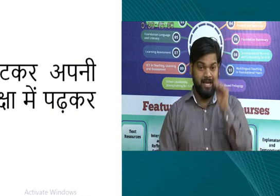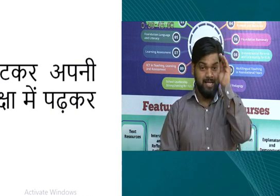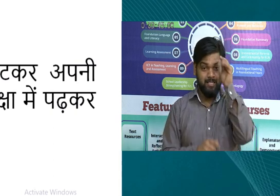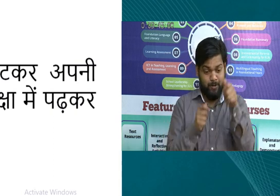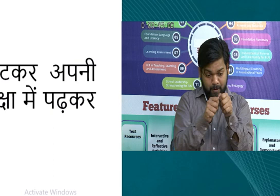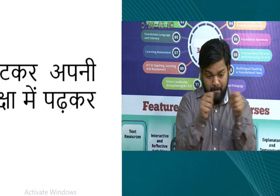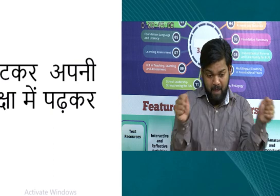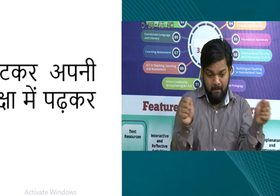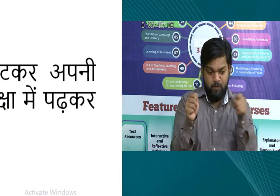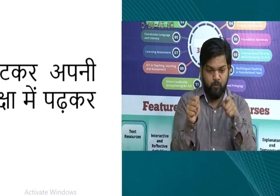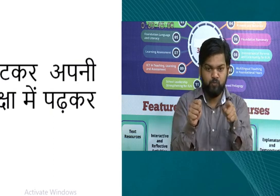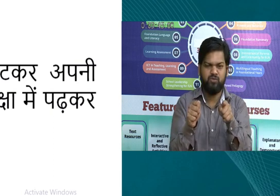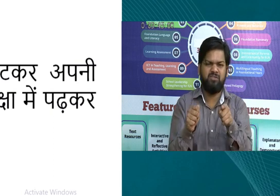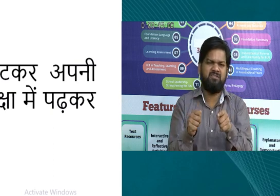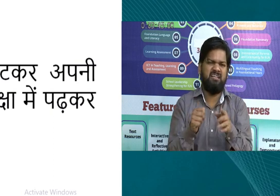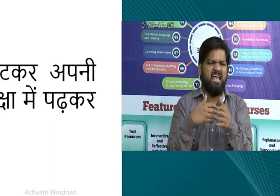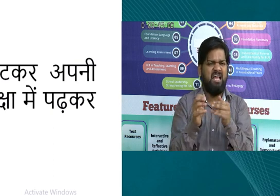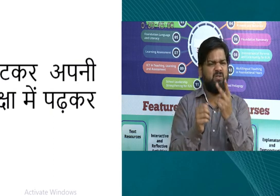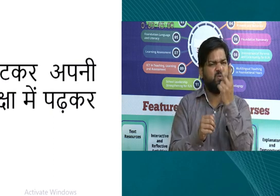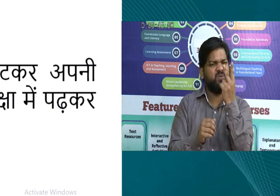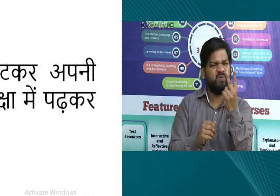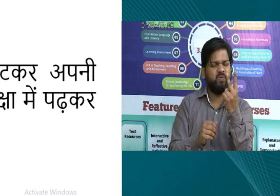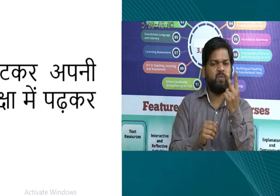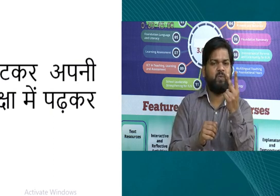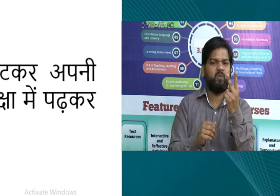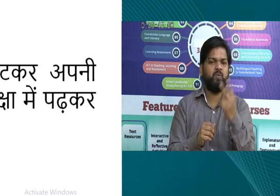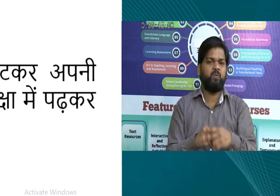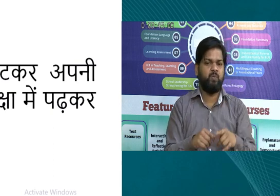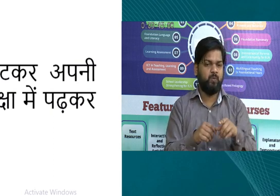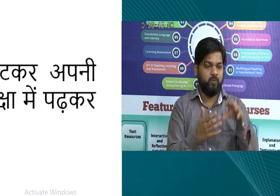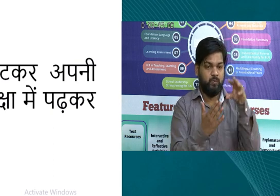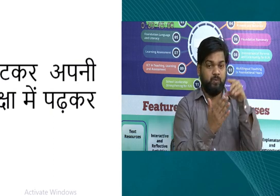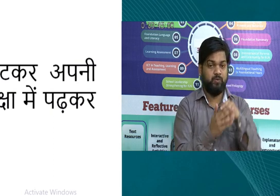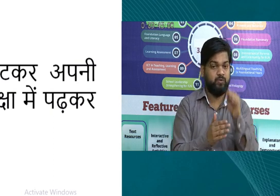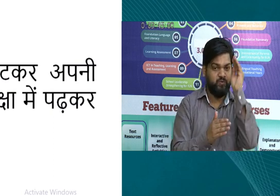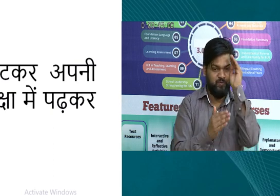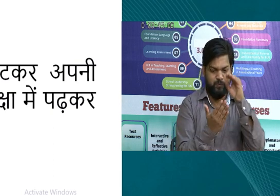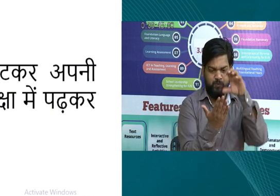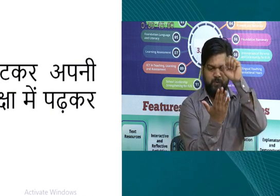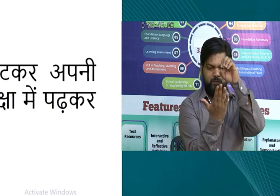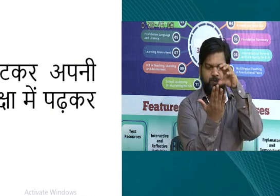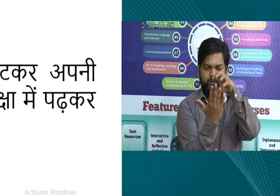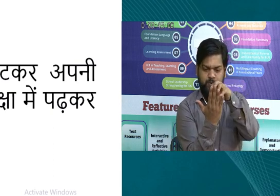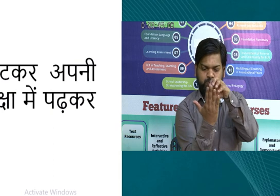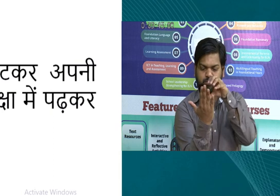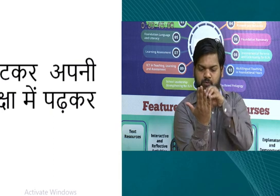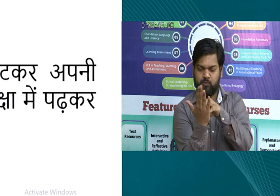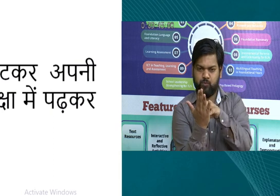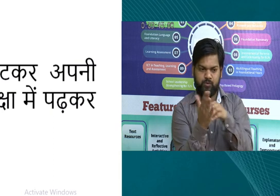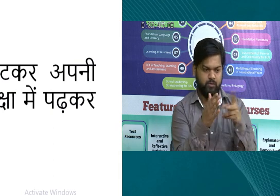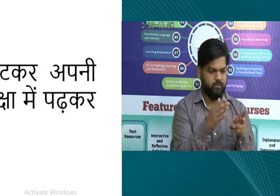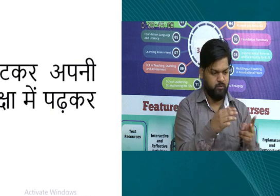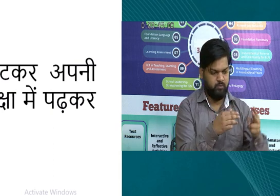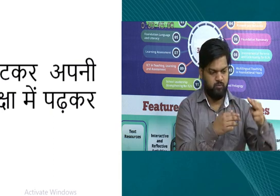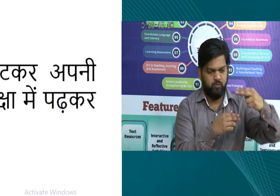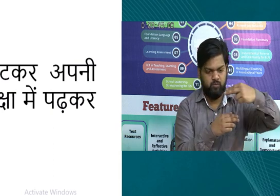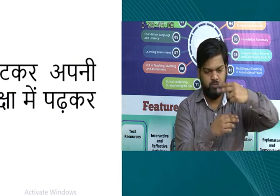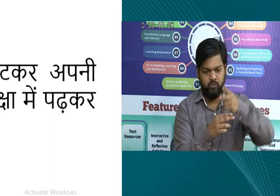उसे अपनी कॉपी में चिपको और उसे सही तरीके से अपनी कक्षा में पढ़ो ये भी हम कम दे सकते हैं